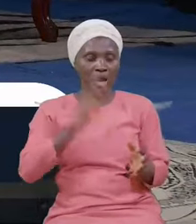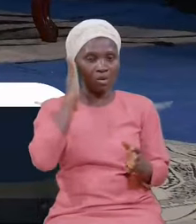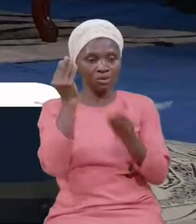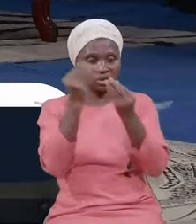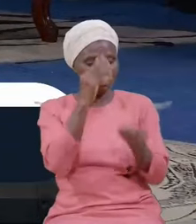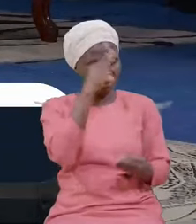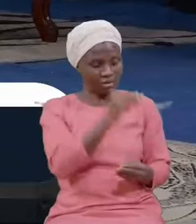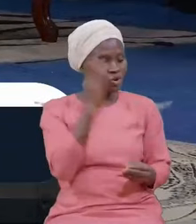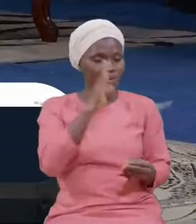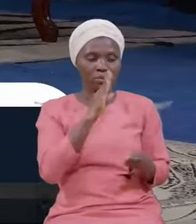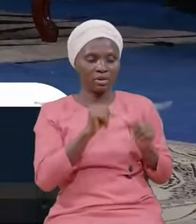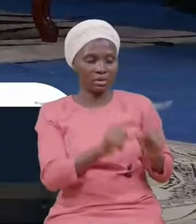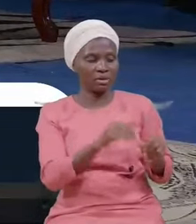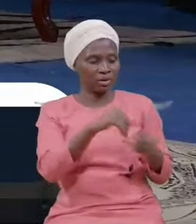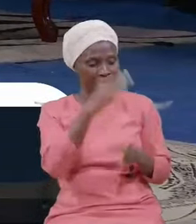deviendra en lui